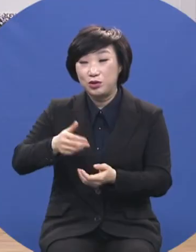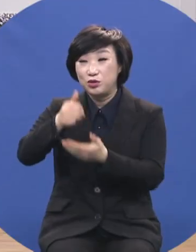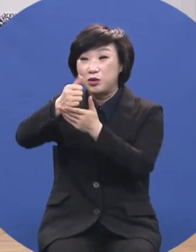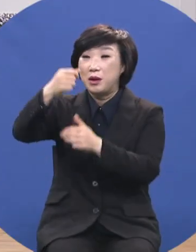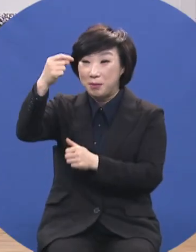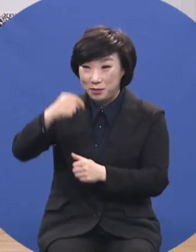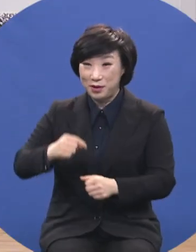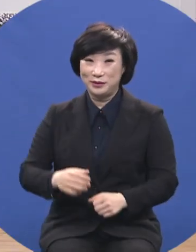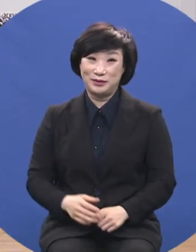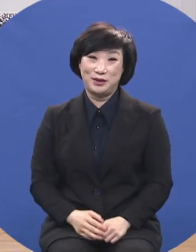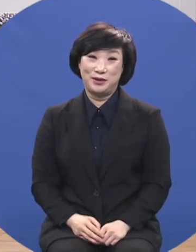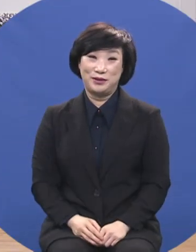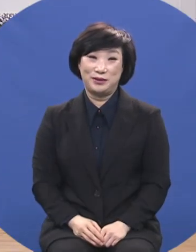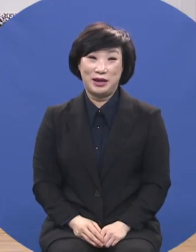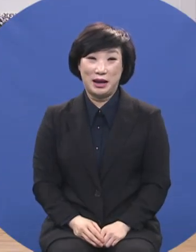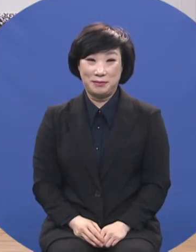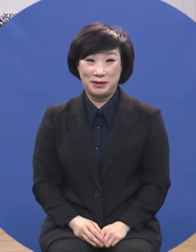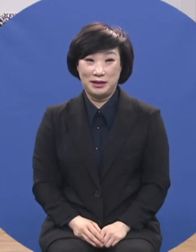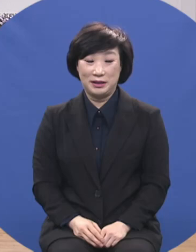명령이라 이 말입니다.